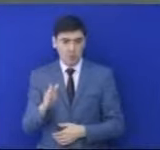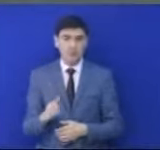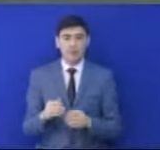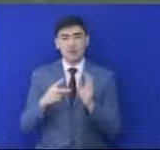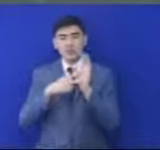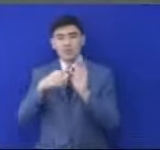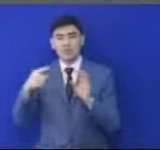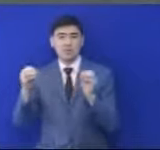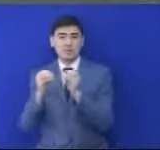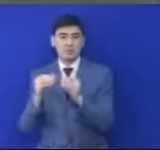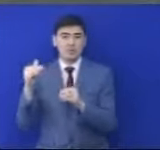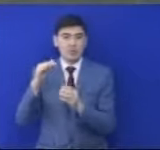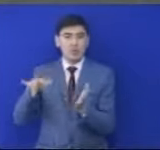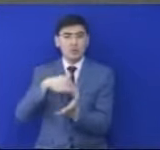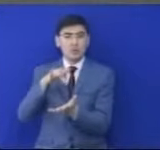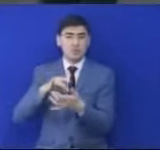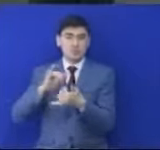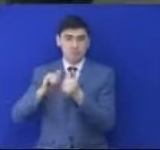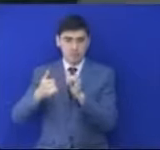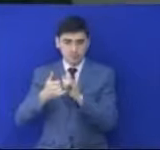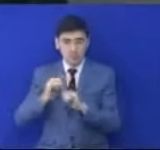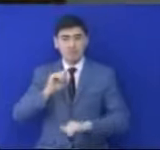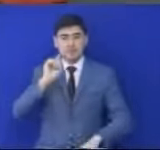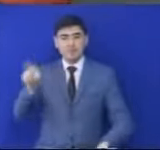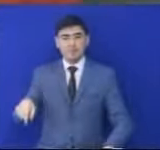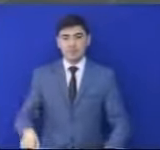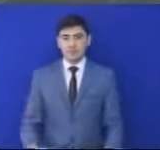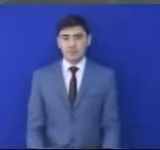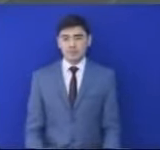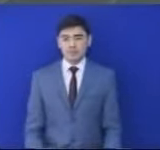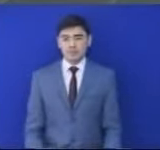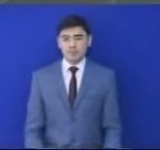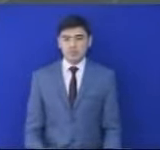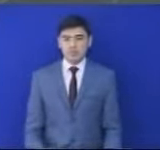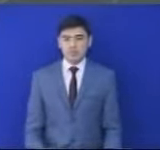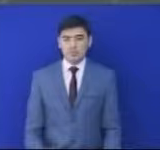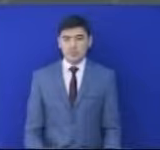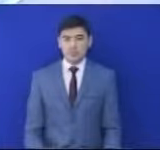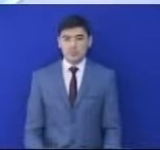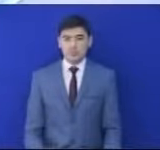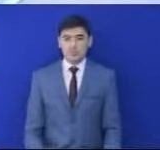күндері Өскеменде өтеді. Дарын Сағитов, Бақытгүл Қазез, Ернұр Қалилов, Семей